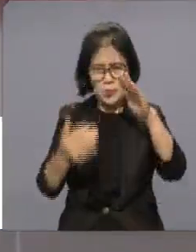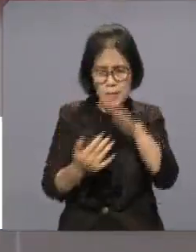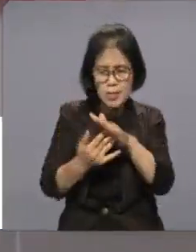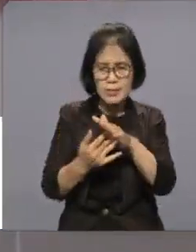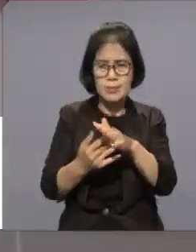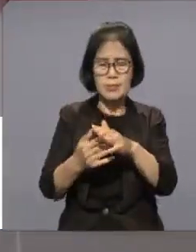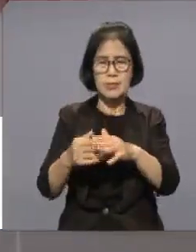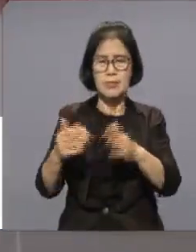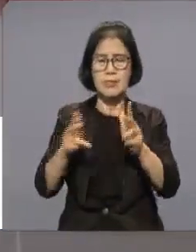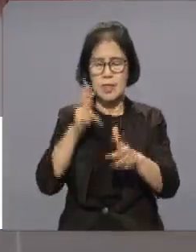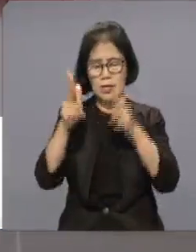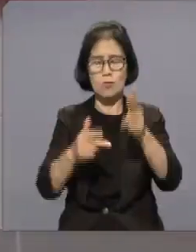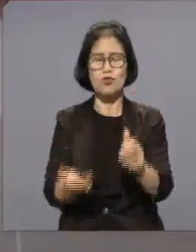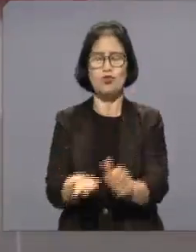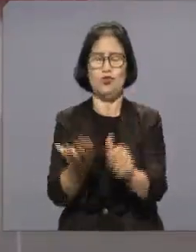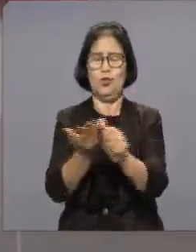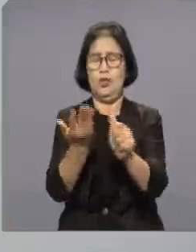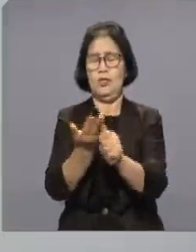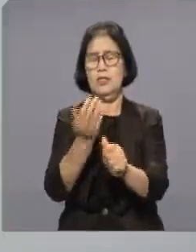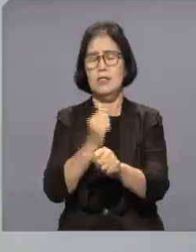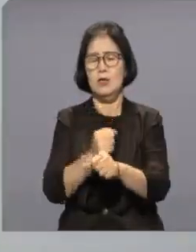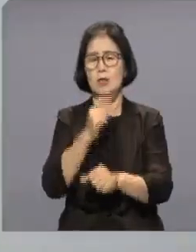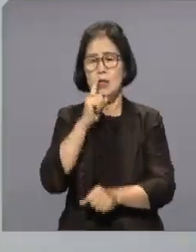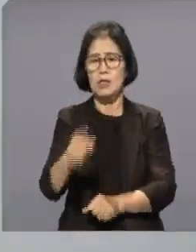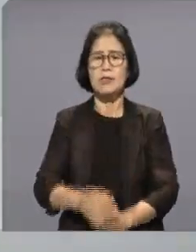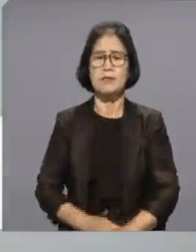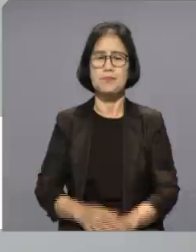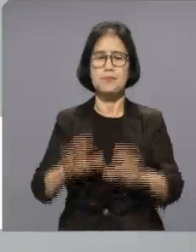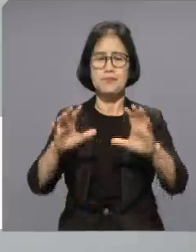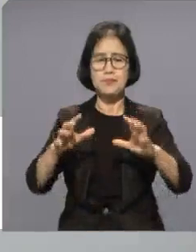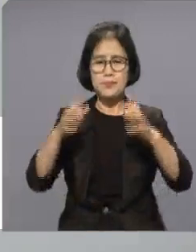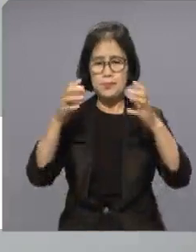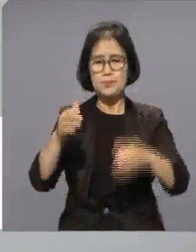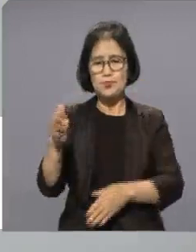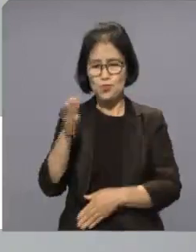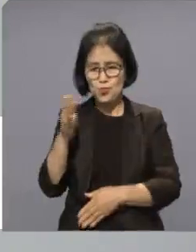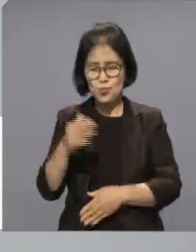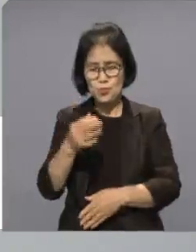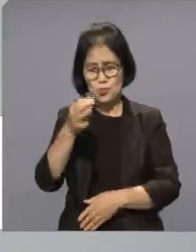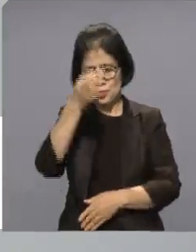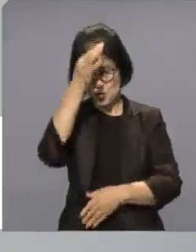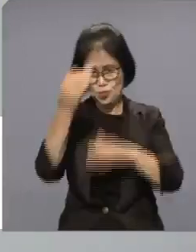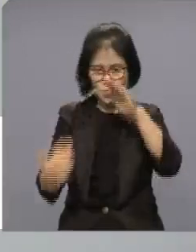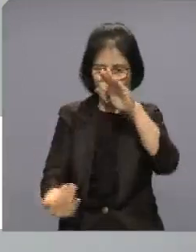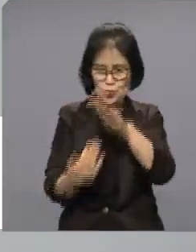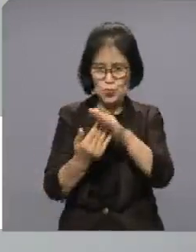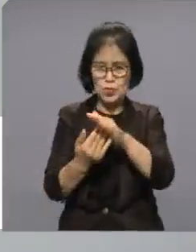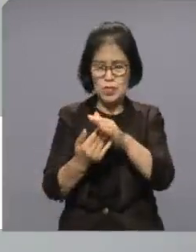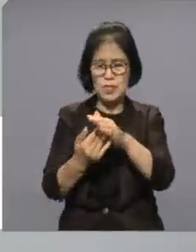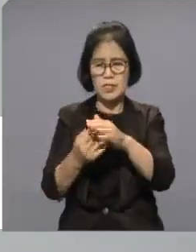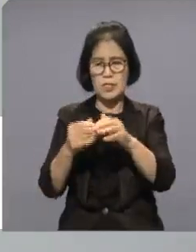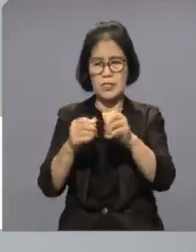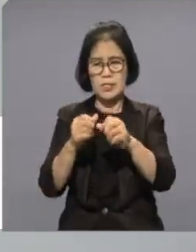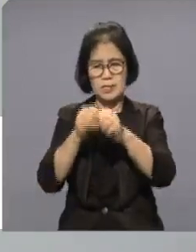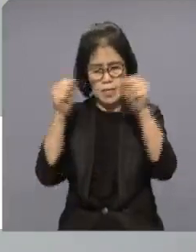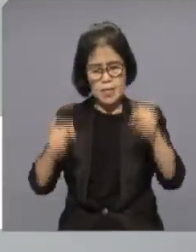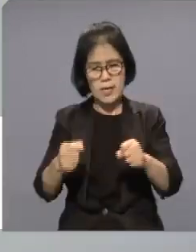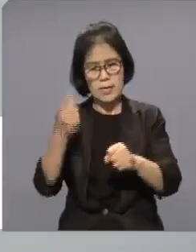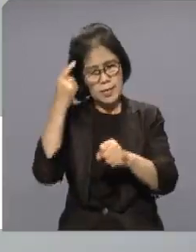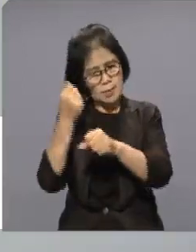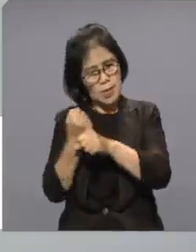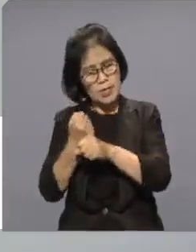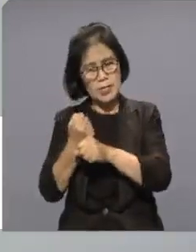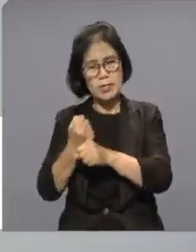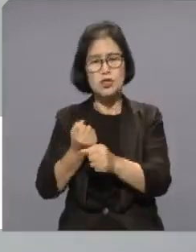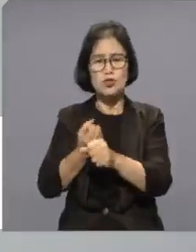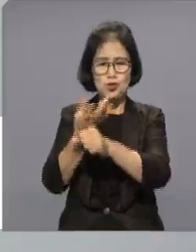전략산업으로 육성하겠다고 강조했습니다. 세계적인 수준의 첨단 무기 체계 개발이 방산